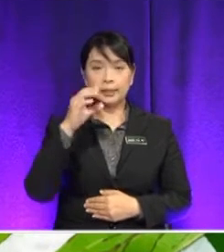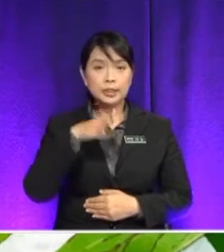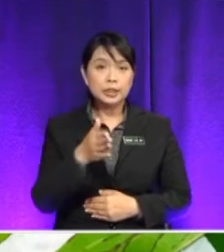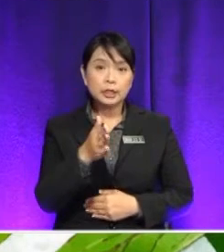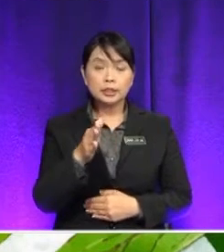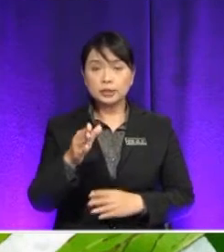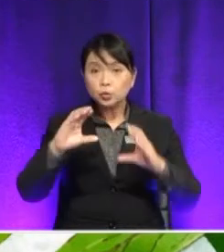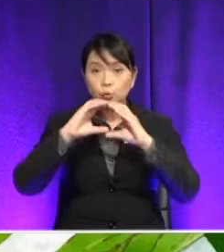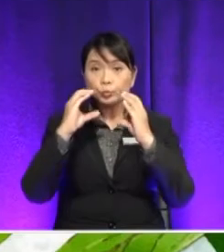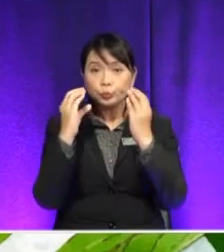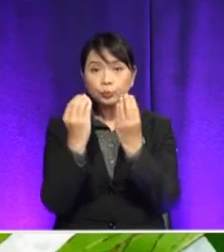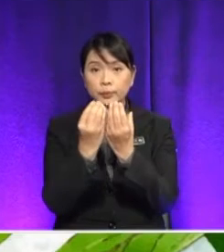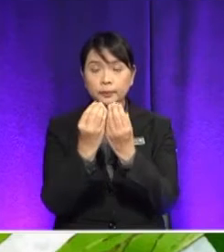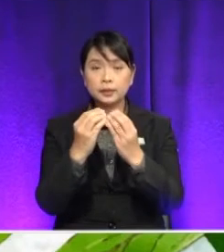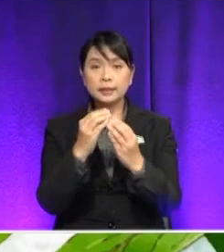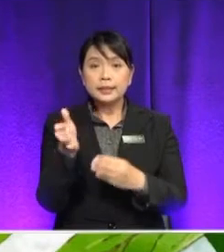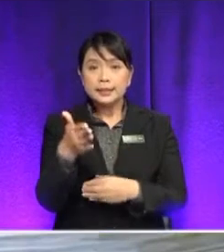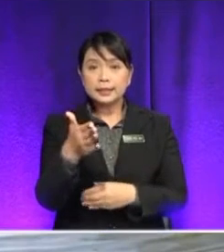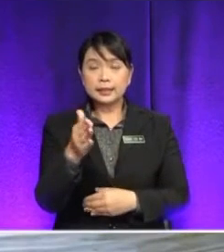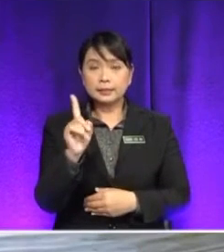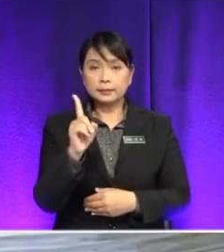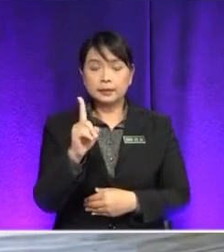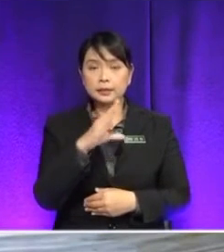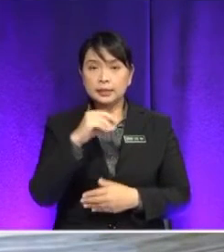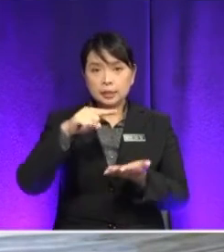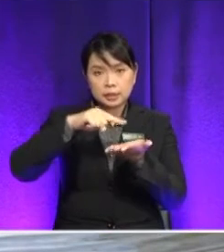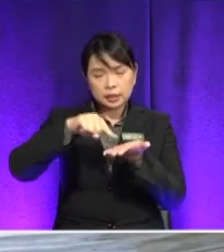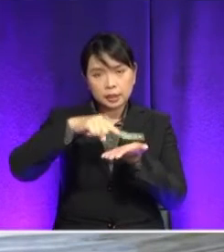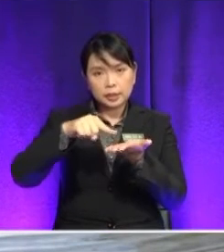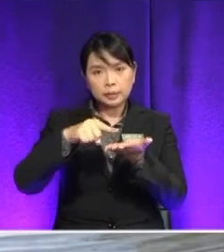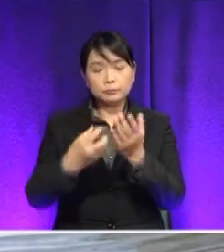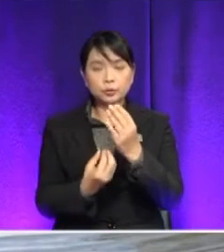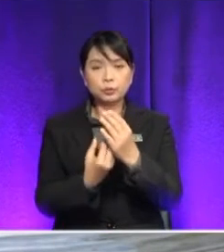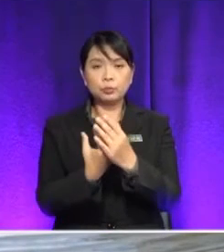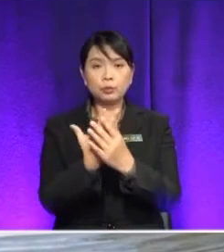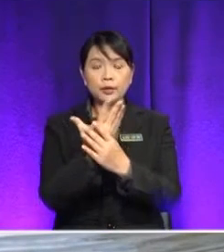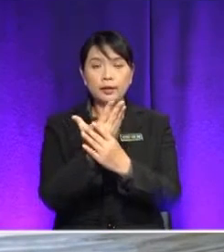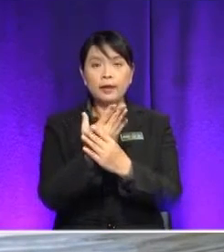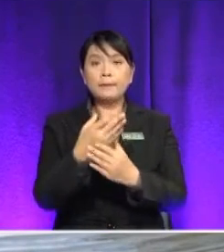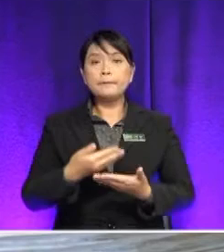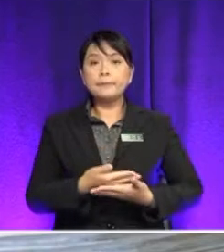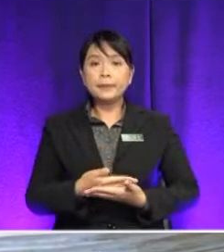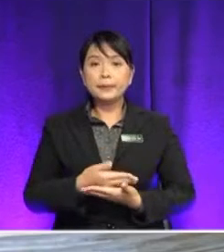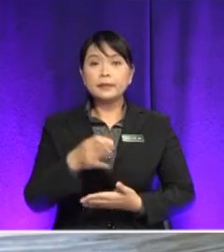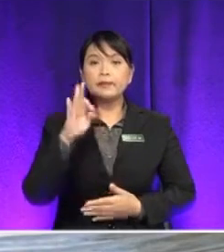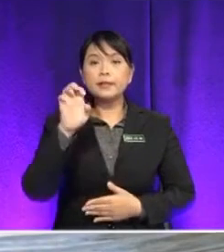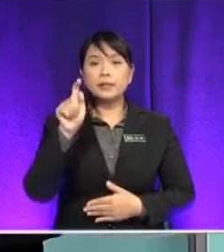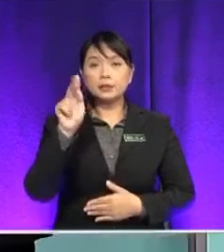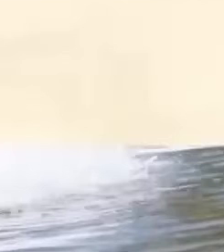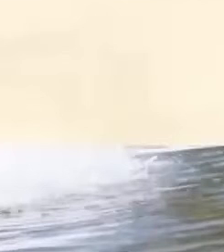ikan dan juga satu lagi memeriksa pertumbuhan fitness dalam rahim ibu